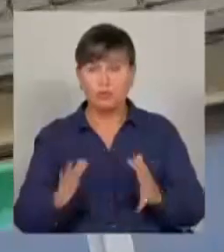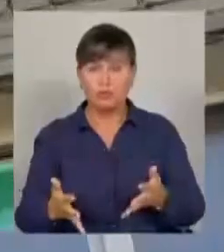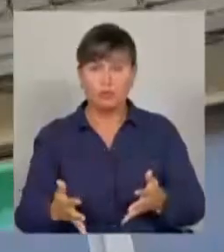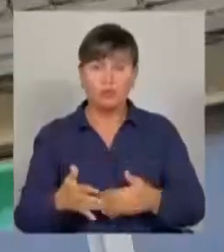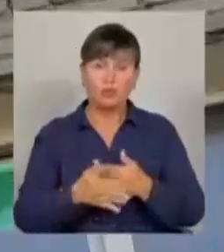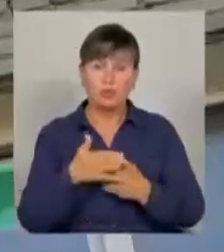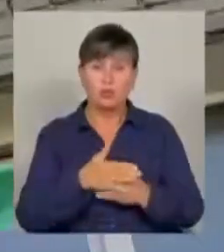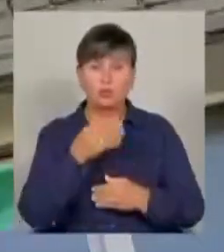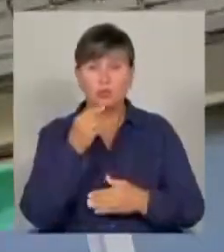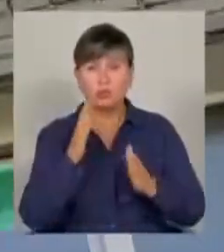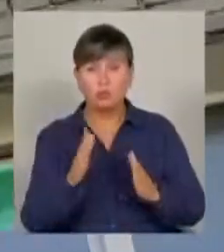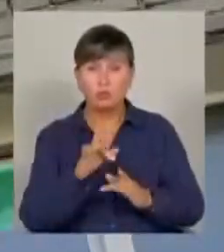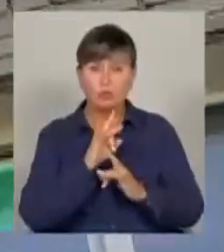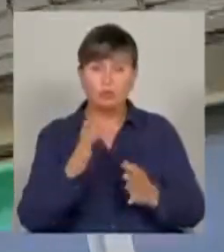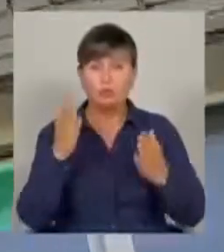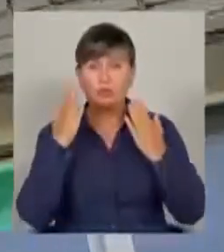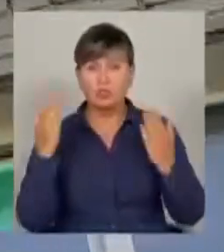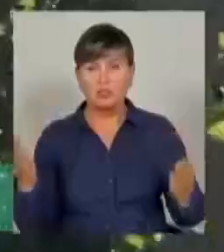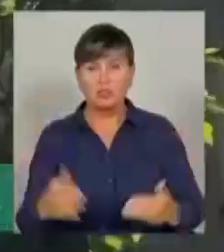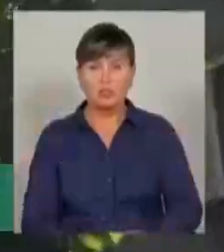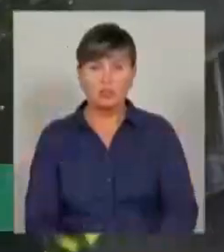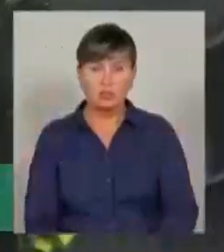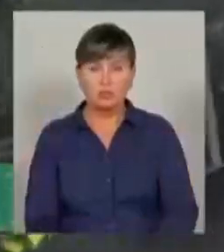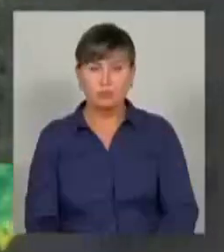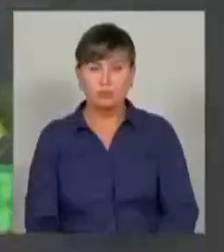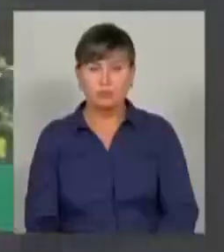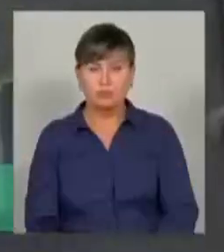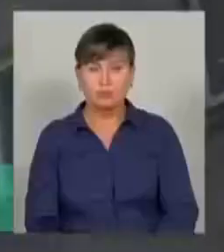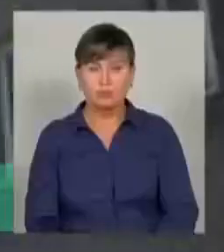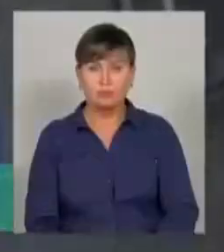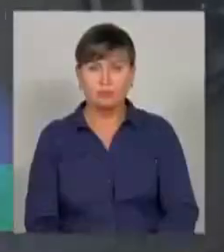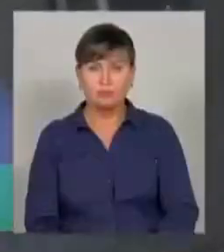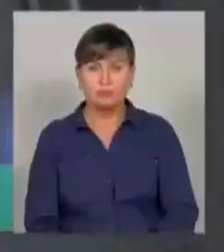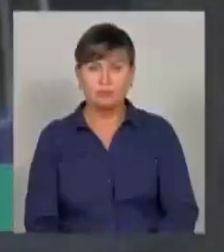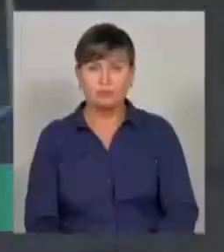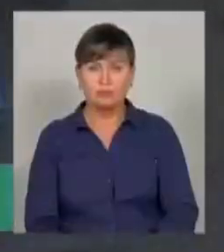Понесет ли наказание мужчина, неизвестно. Нургуль Алина, Азамат Юлбаев, телеканал Алматы, Североказахстанская область.